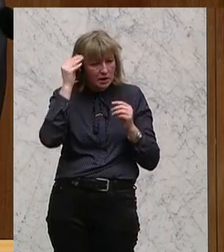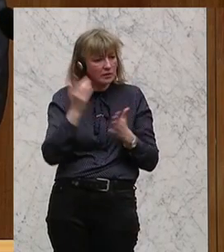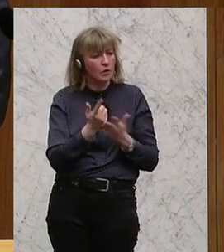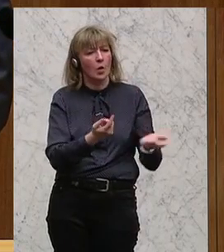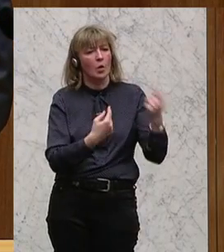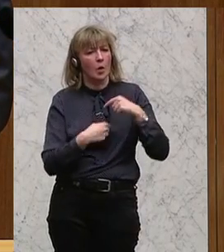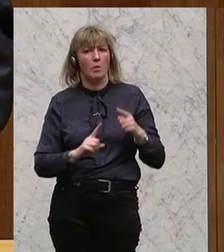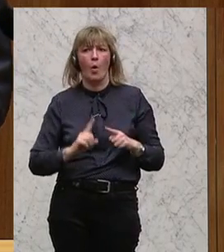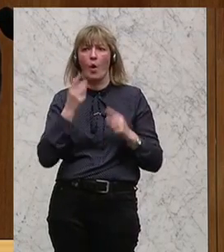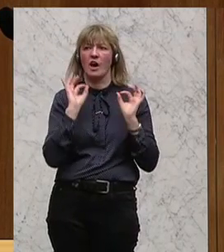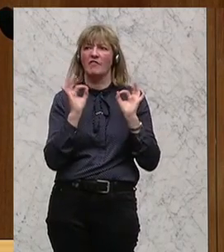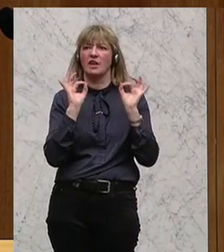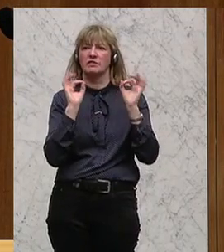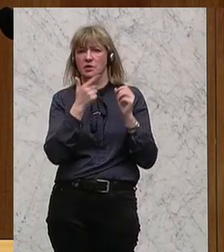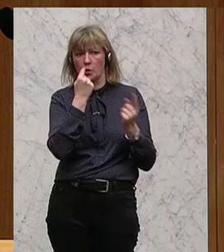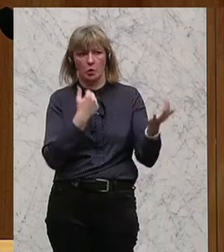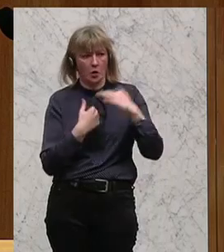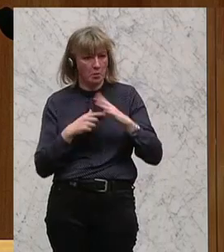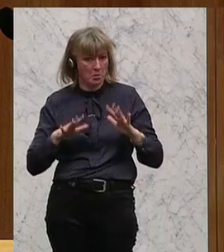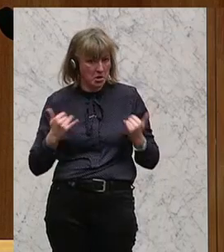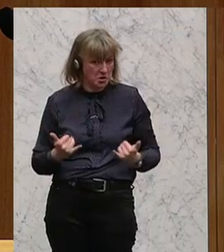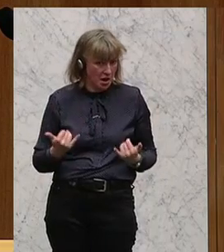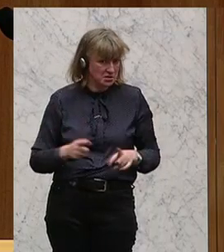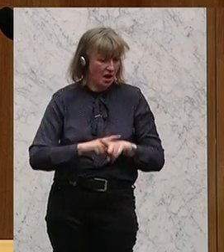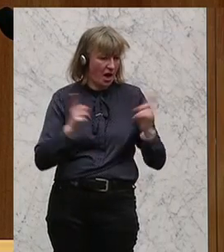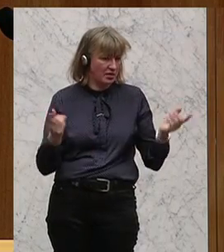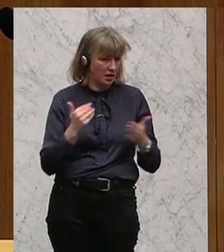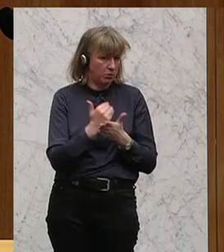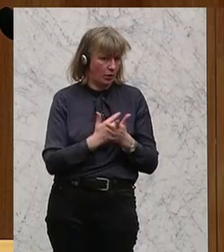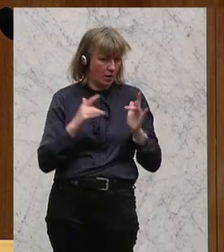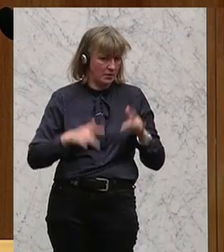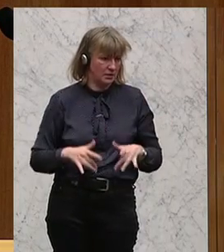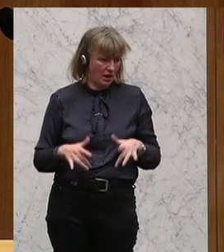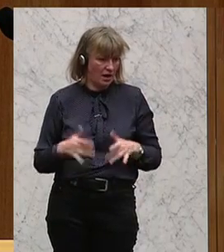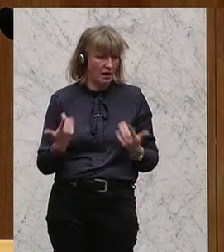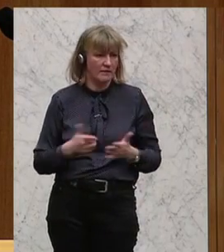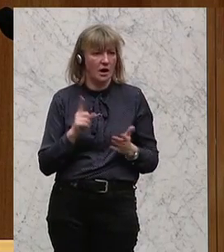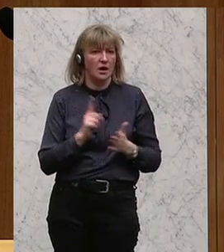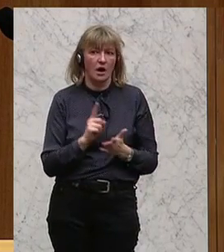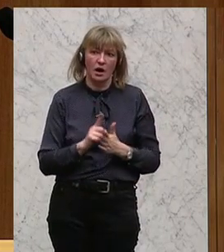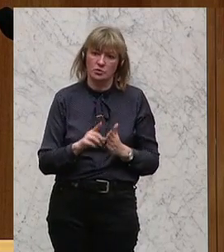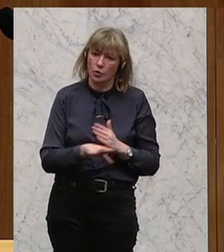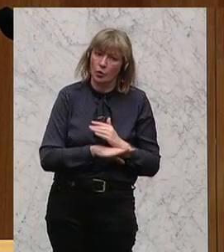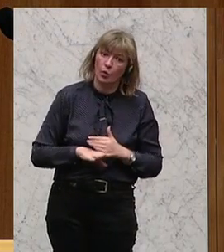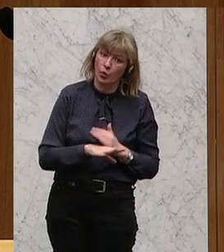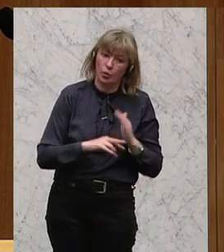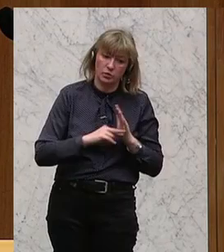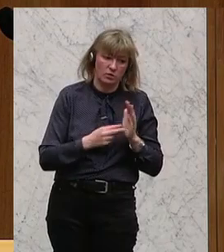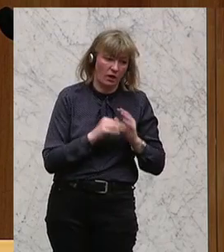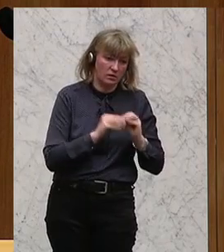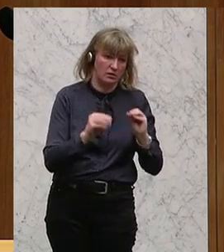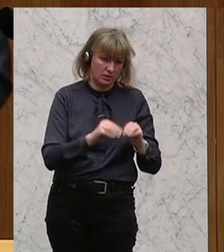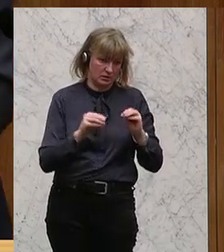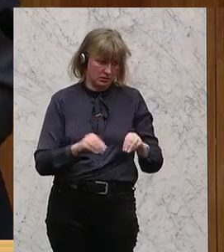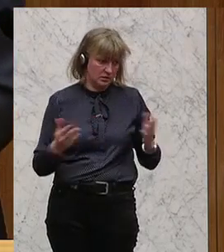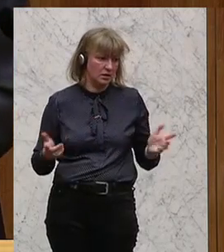kommen hauptsächlich Hochqualifizierte. Jetzt reden wir von ganz anderen Programmen, wo es darum geht, elementare Techniken überhaupt zu